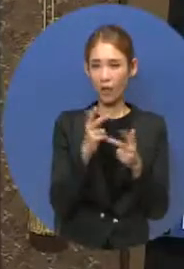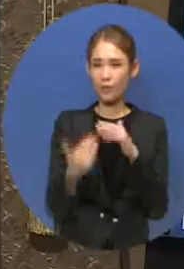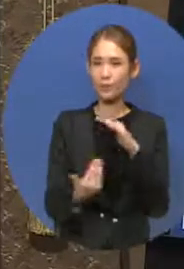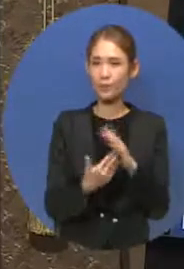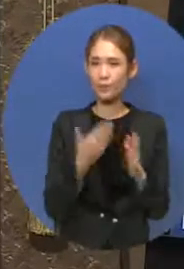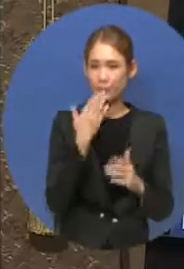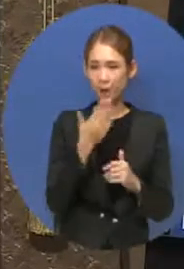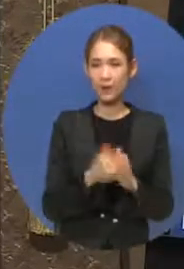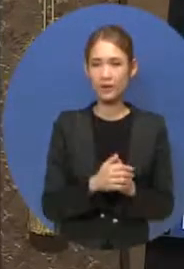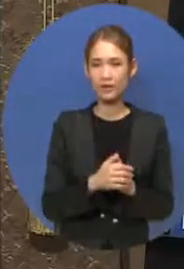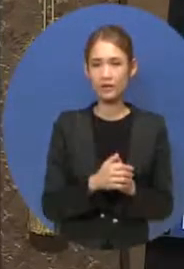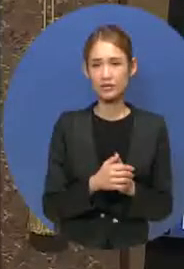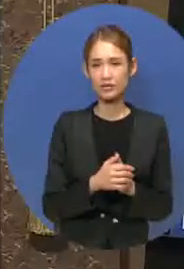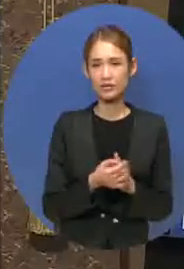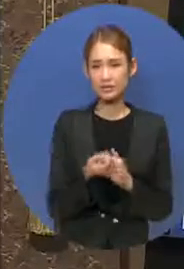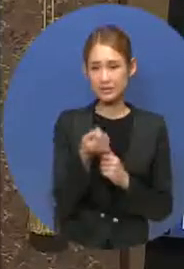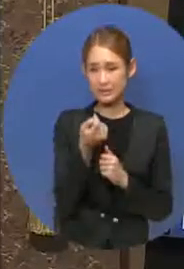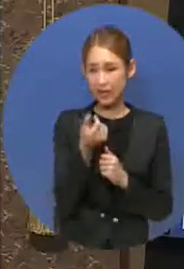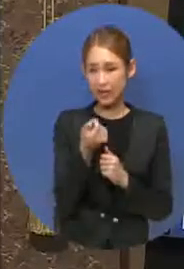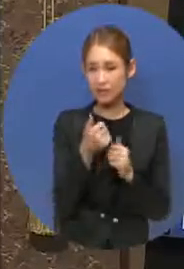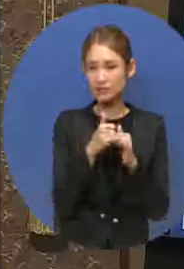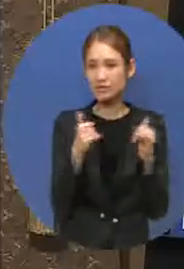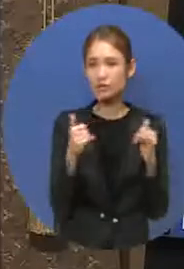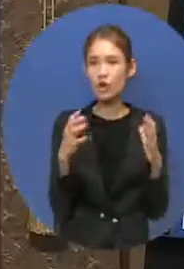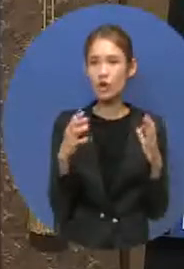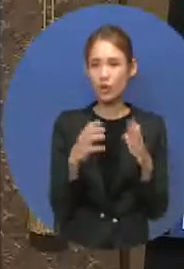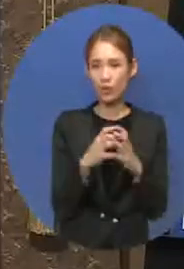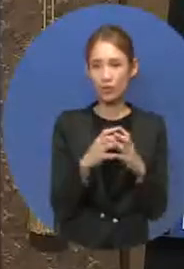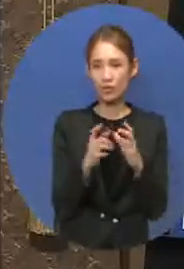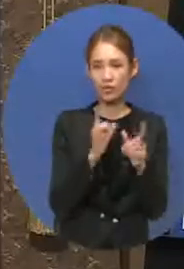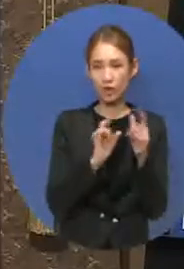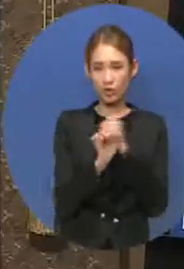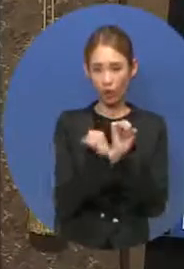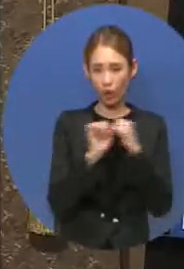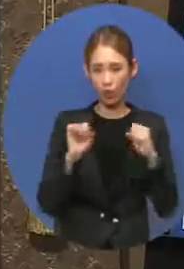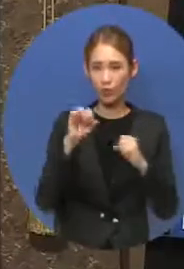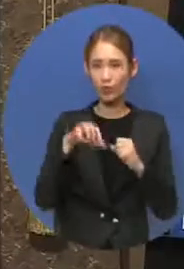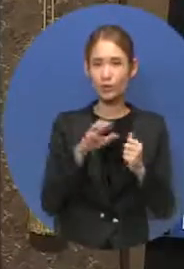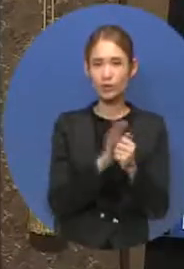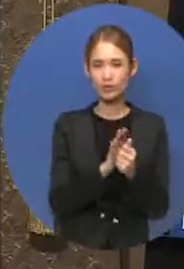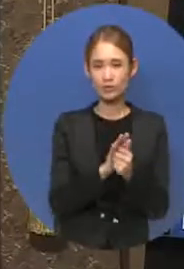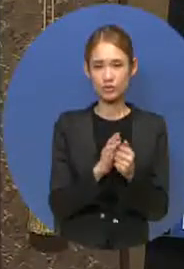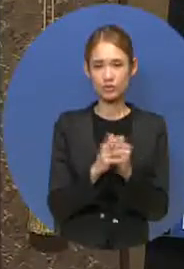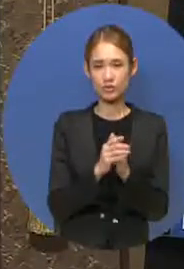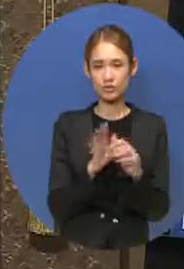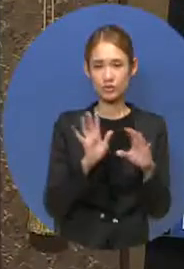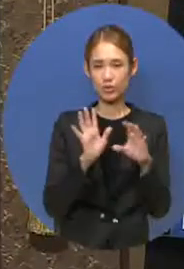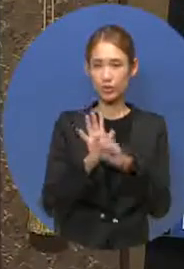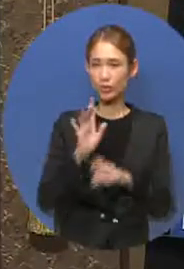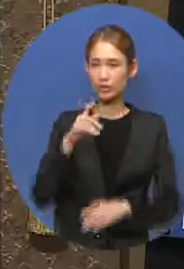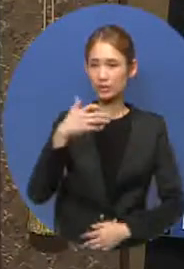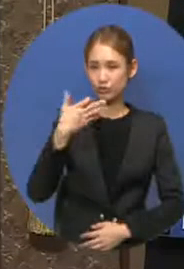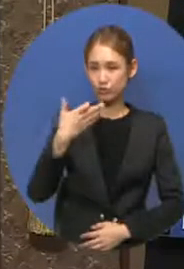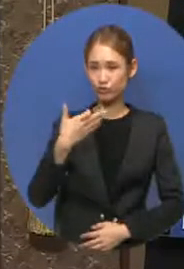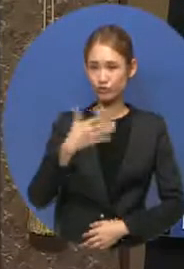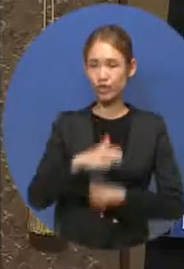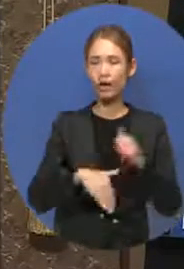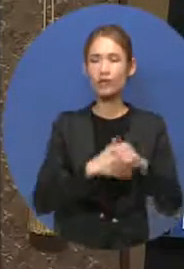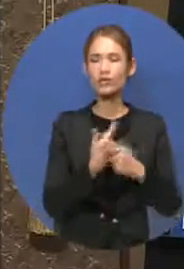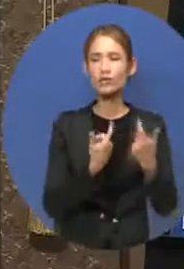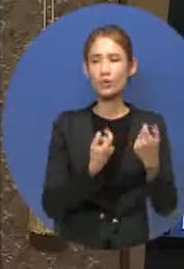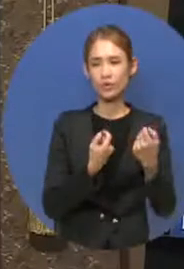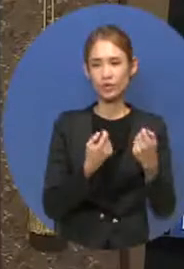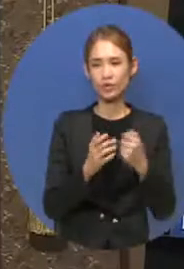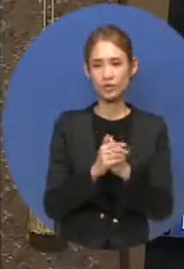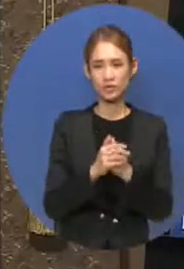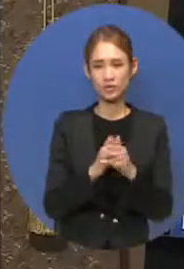거예요. 네. 그러니까 소수의 인원으로 넓은 공간으로. 그러니까 코로나 상황에서도 마찬가지였습니다.